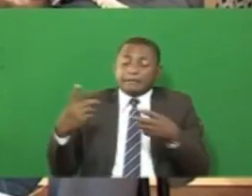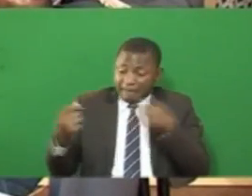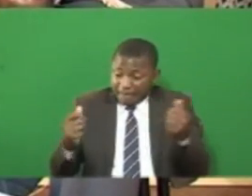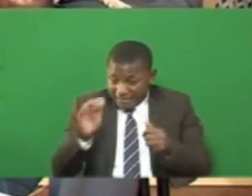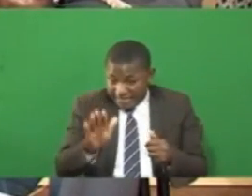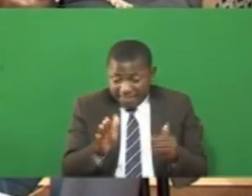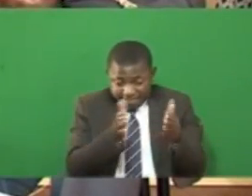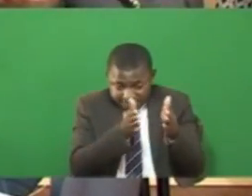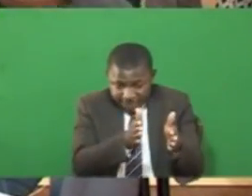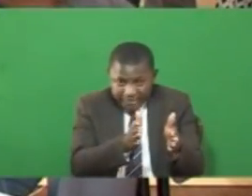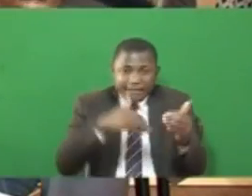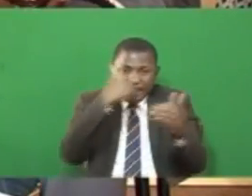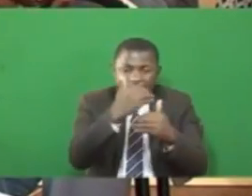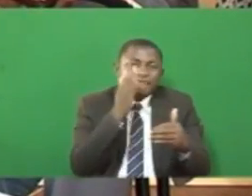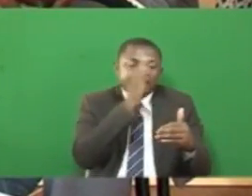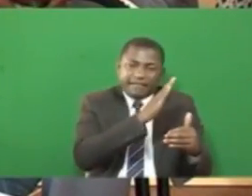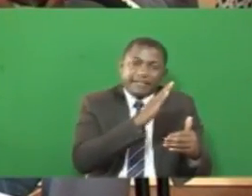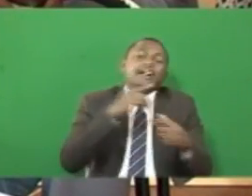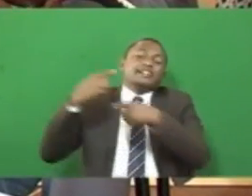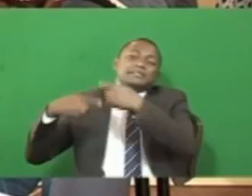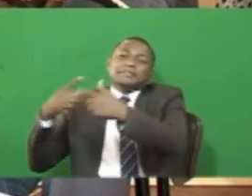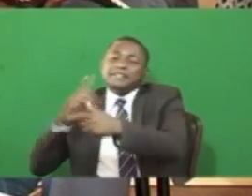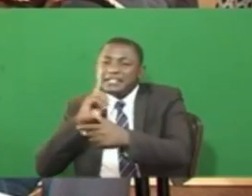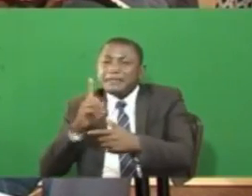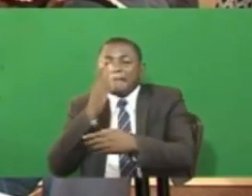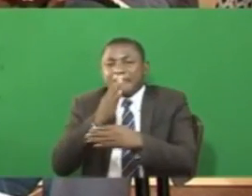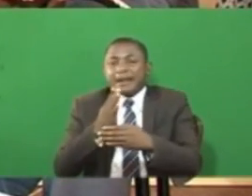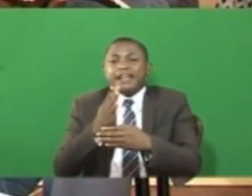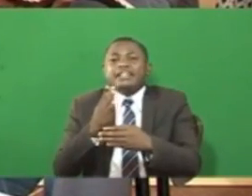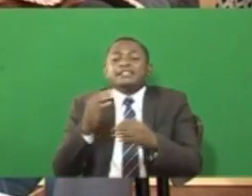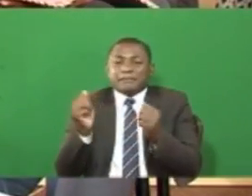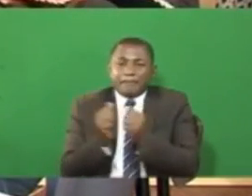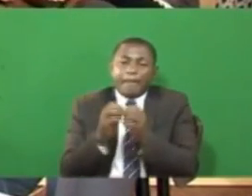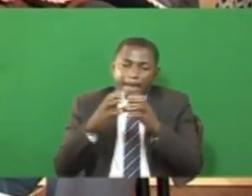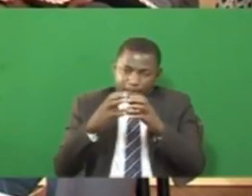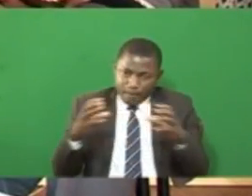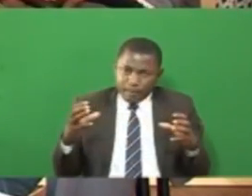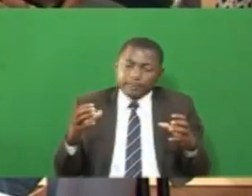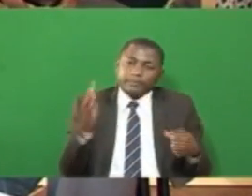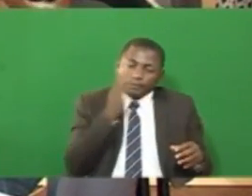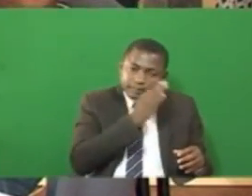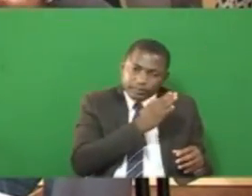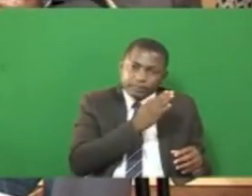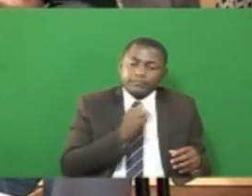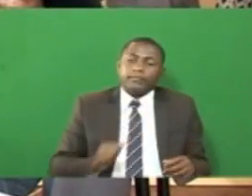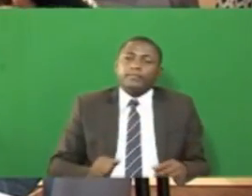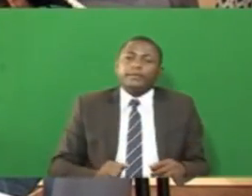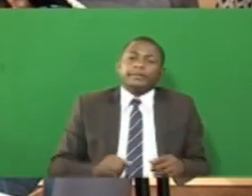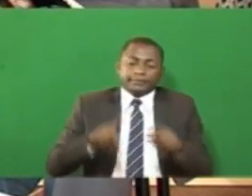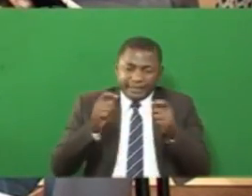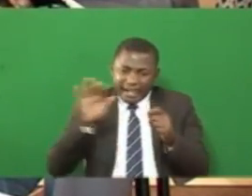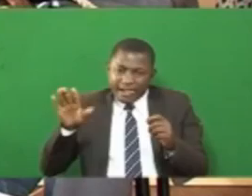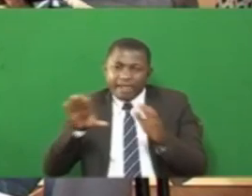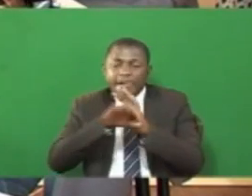taurwa. Padeira taurwa iyi. Musadye zvine yeast. Musadye zvine yeast. Alright. Pa mutambo iyoyo. Handitika. Saka pana mamati kuna ani. Tiverenge